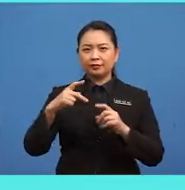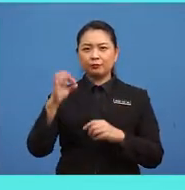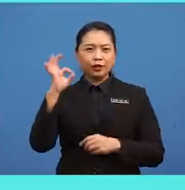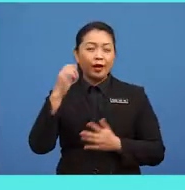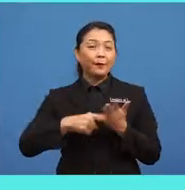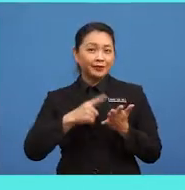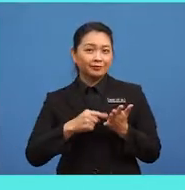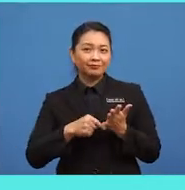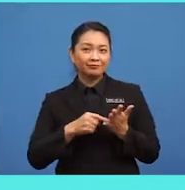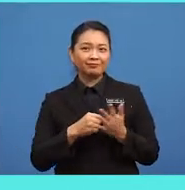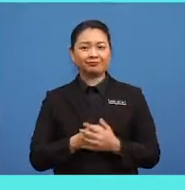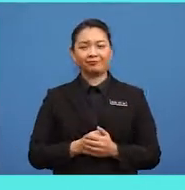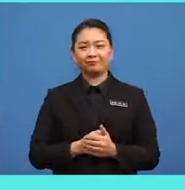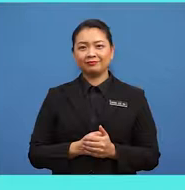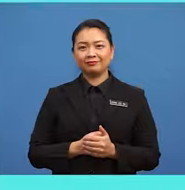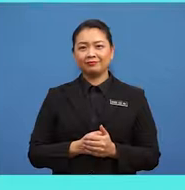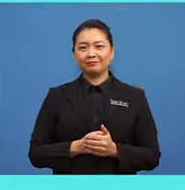diuraikan kepada molekul apa?